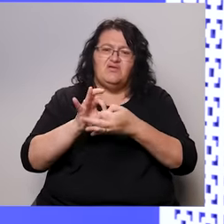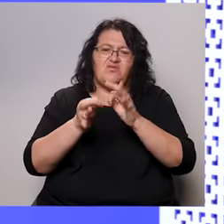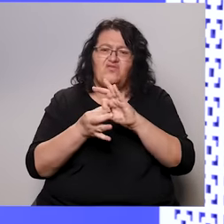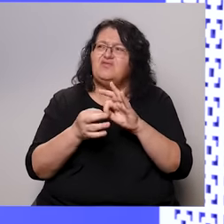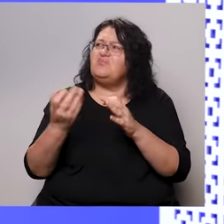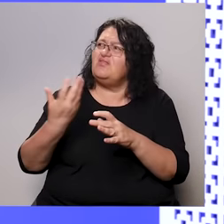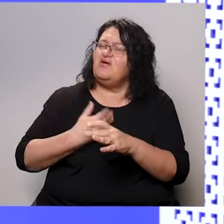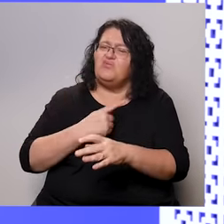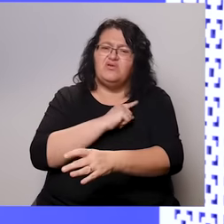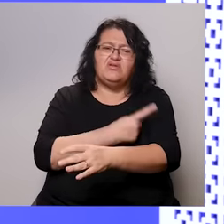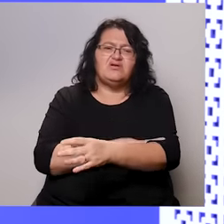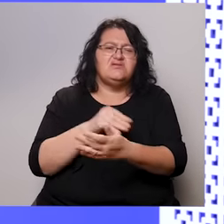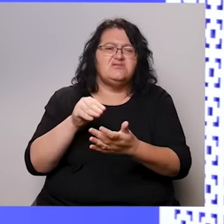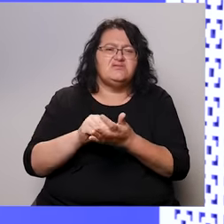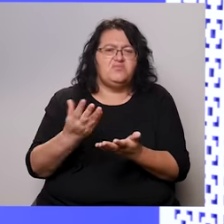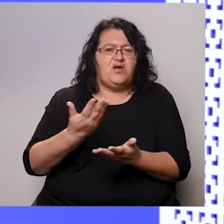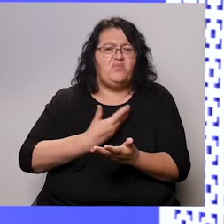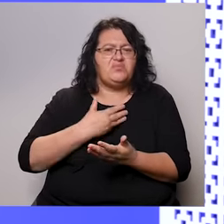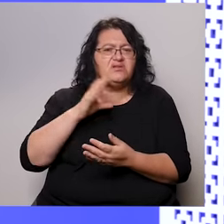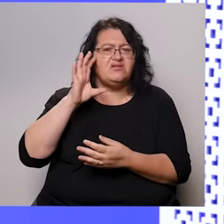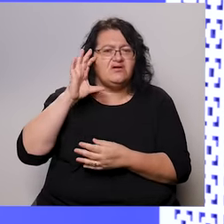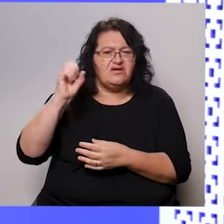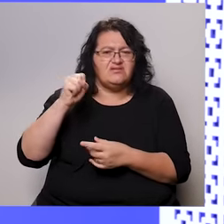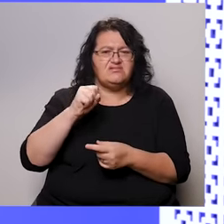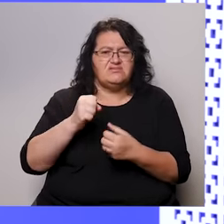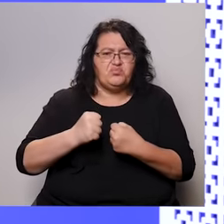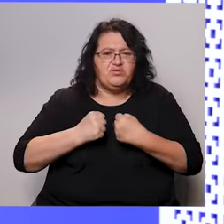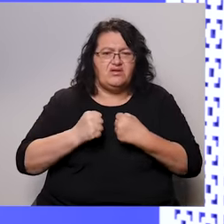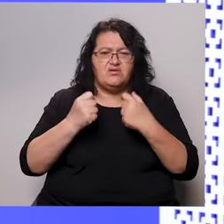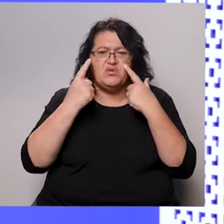trebuie să mă întărești, a venit peste mine o credință atât de puternică.